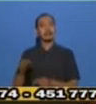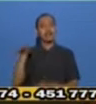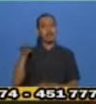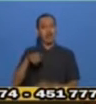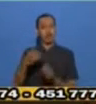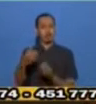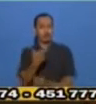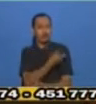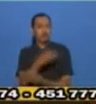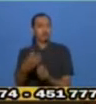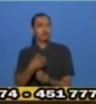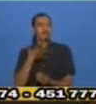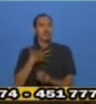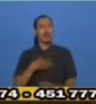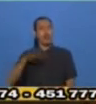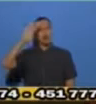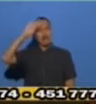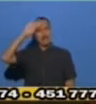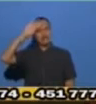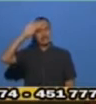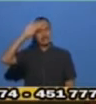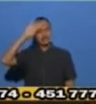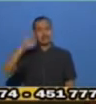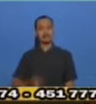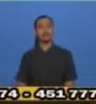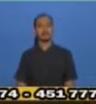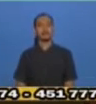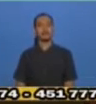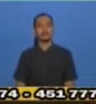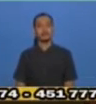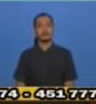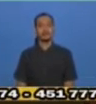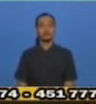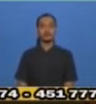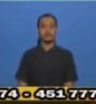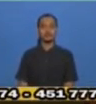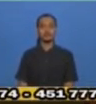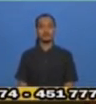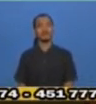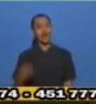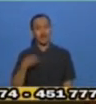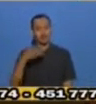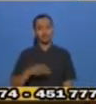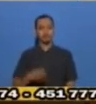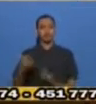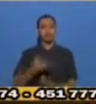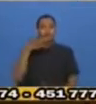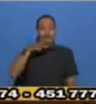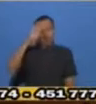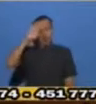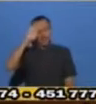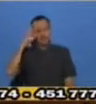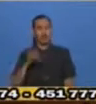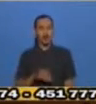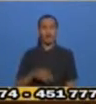panas, kemudian banyak kipinya dan sebagainya. Efek sampingnya agak berlebihan katanya gitu. Itu katanya loh Bu, saya mau